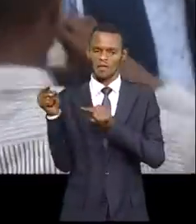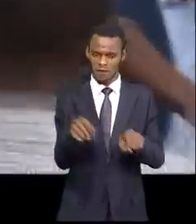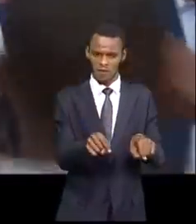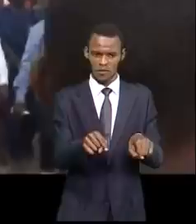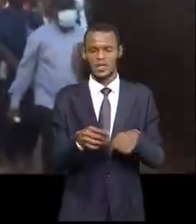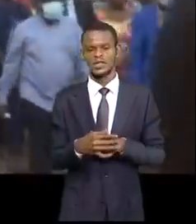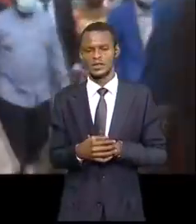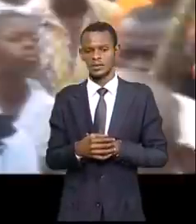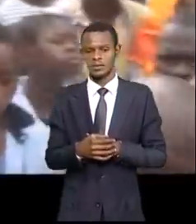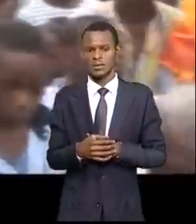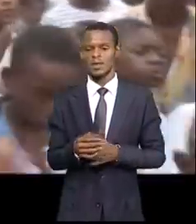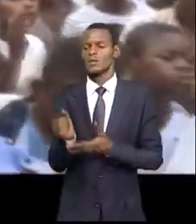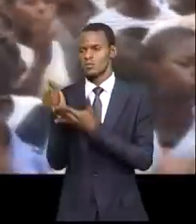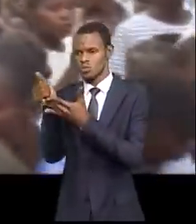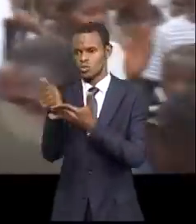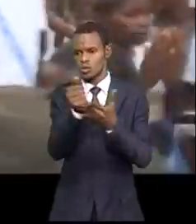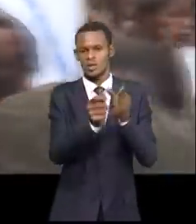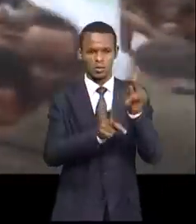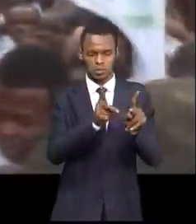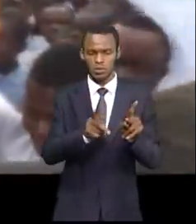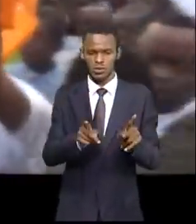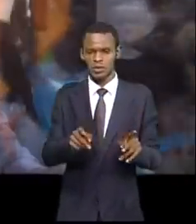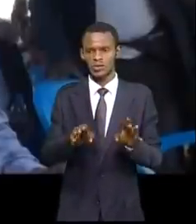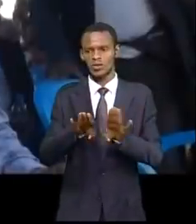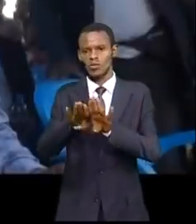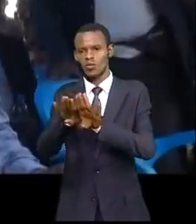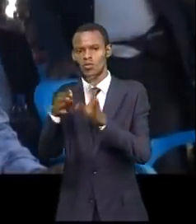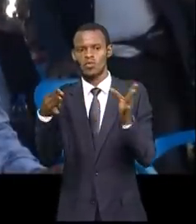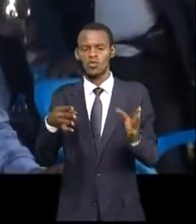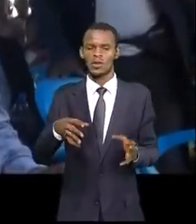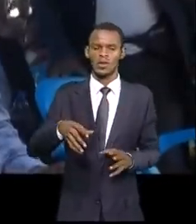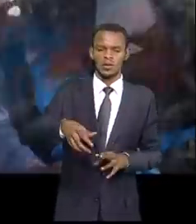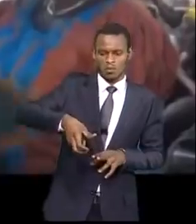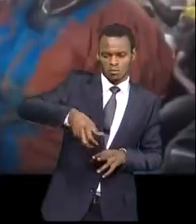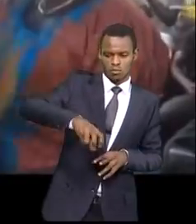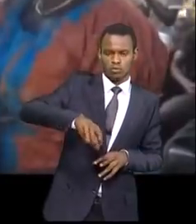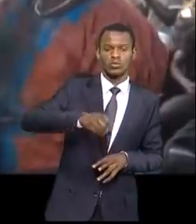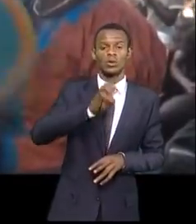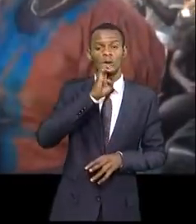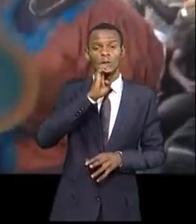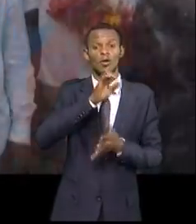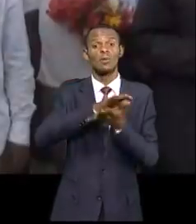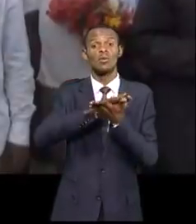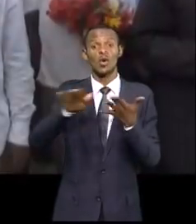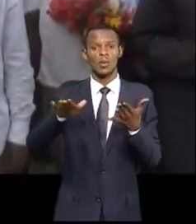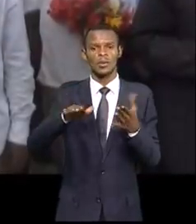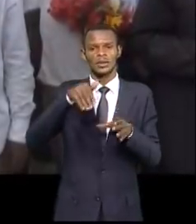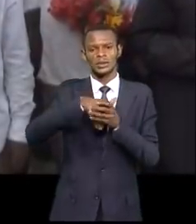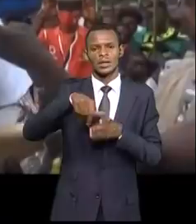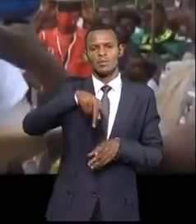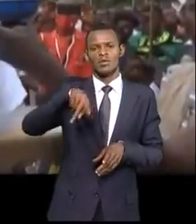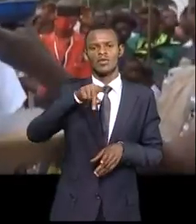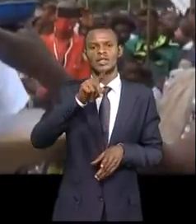l'offre en eau potable qui la porte c'est l'effervescence total dans ces coins de la province du kouilou à partir du village d'el-henniyé